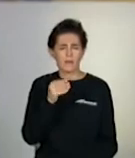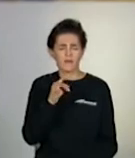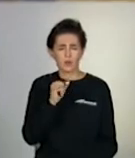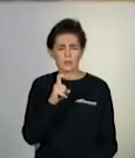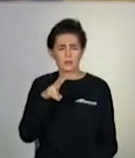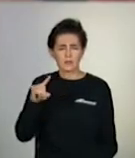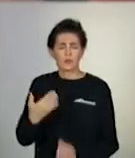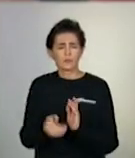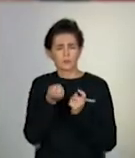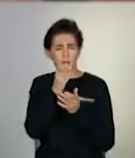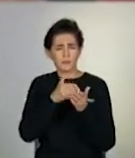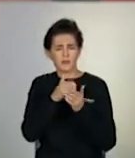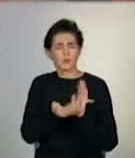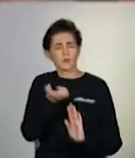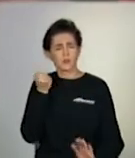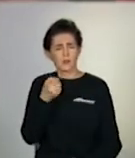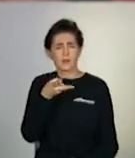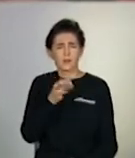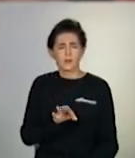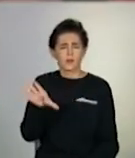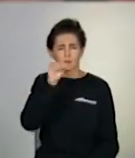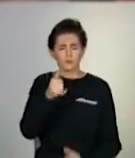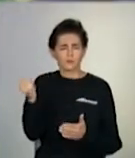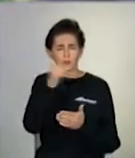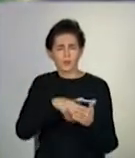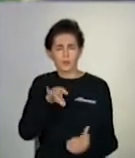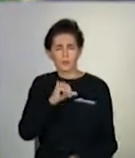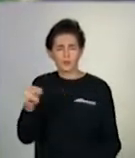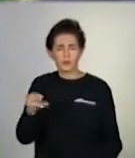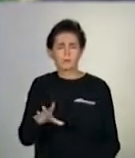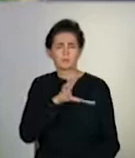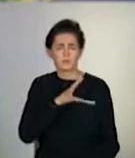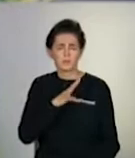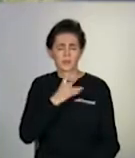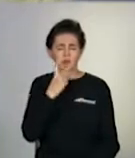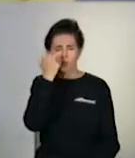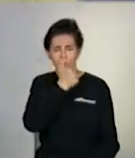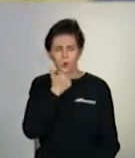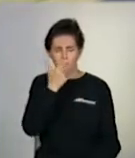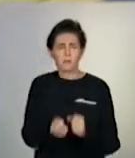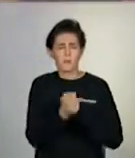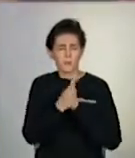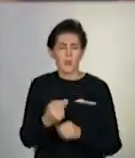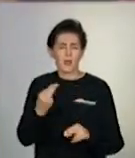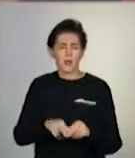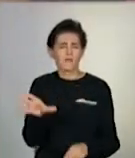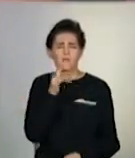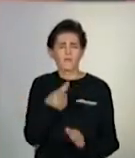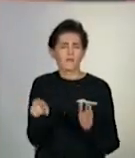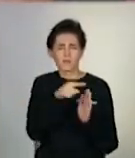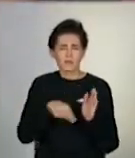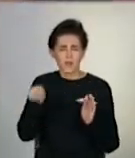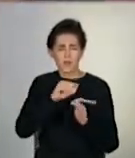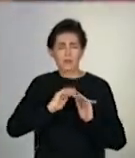видалили частину органів, але перед тим опромінили. За 2 роки стався рецидив. Увесь цей час її діти нічого не знали